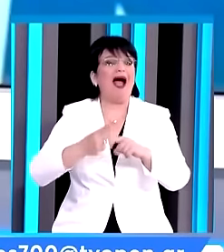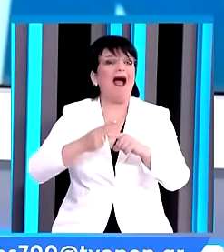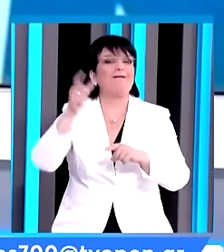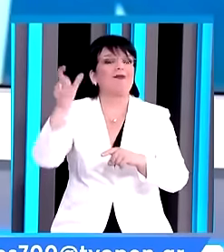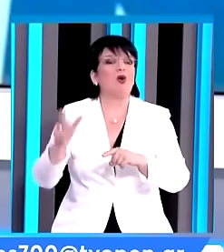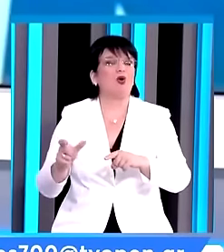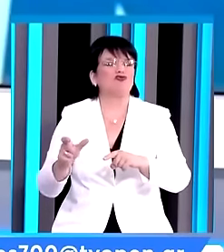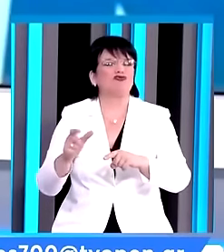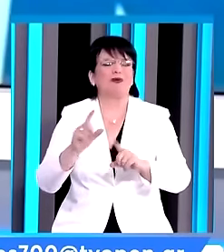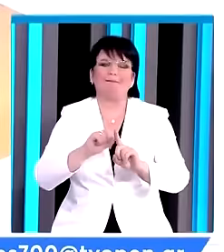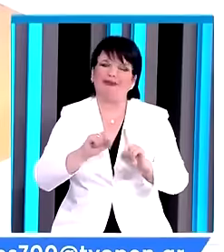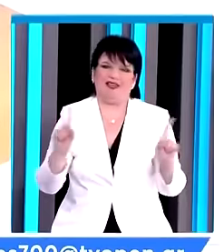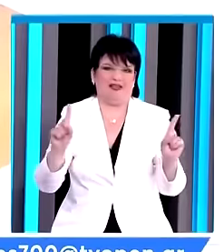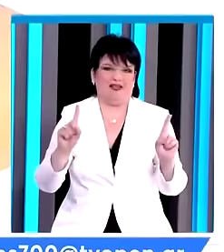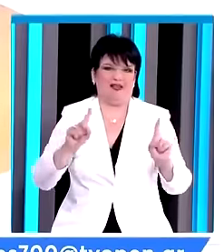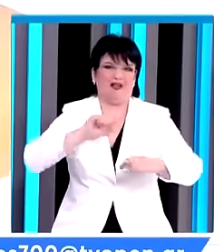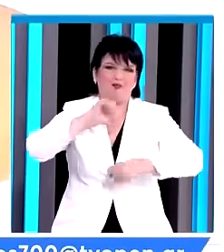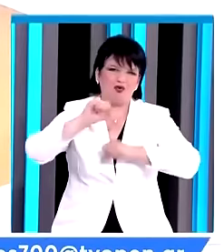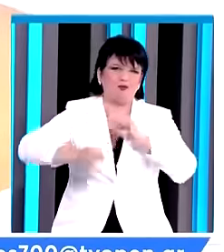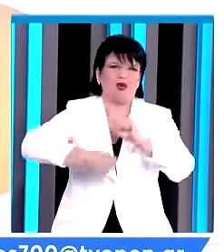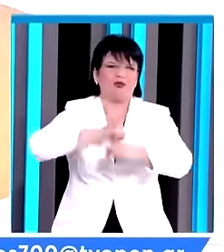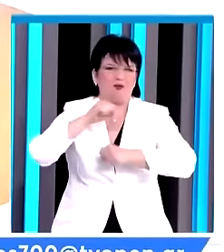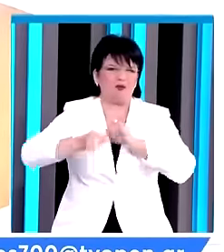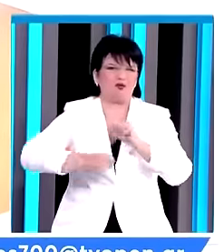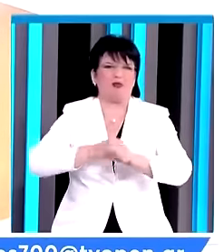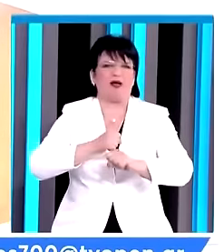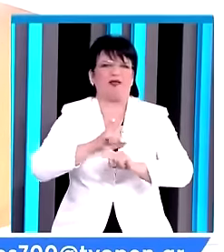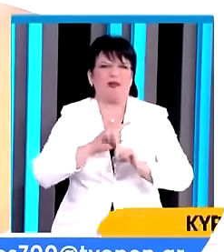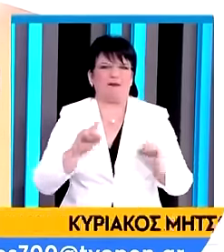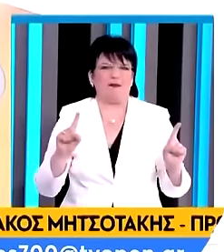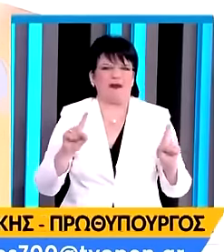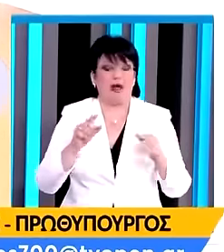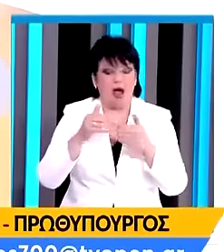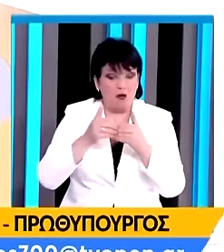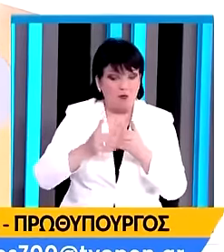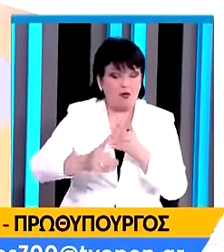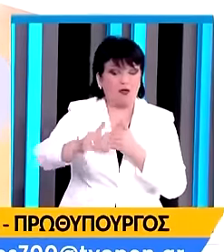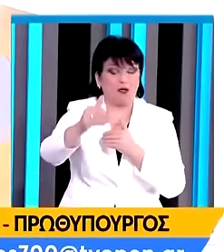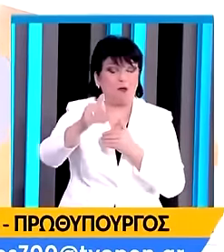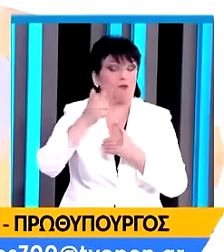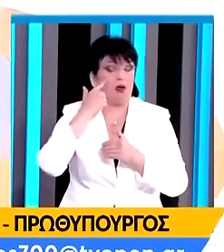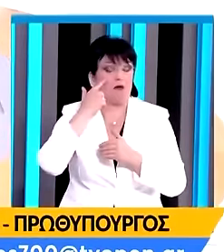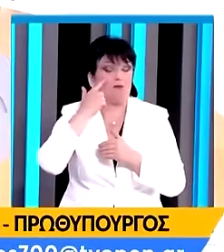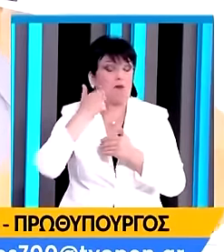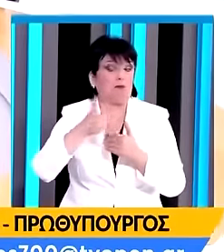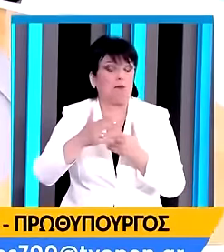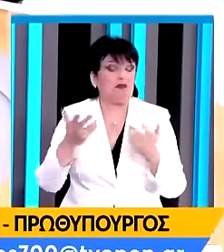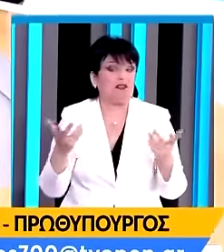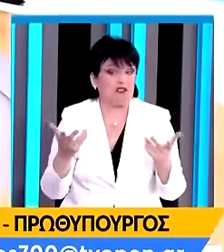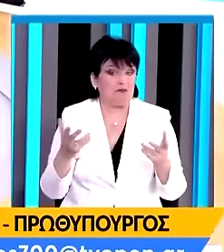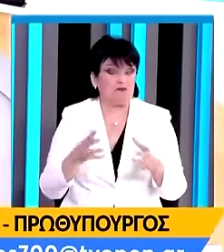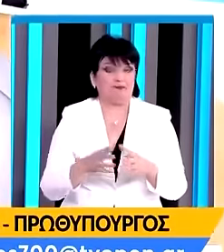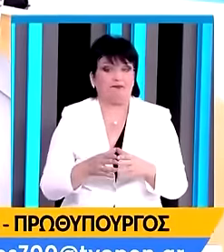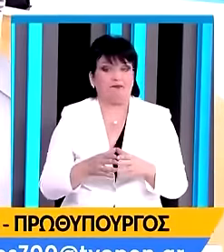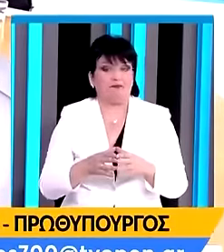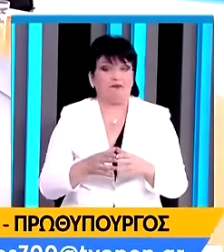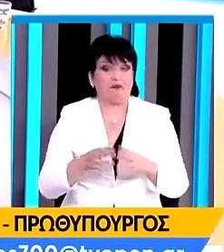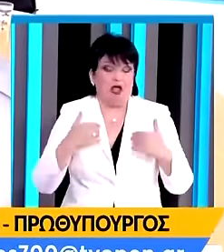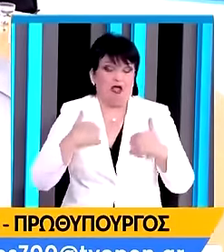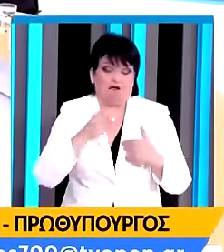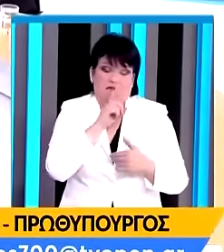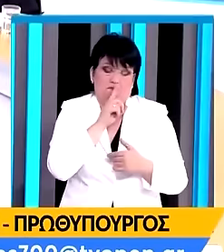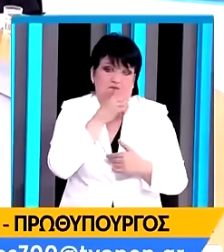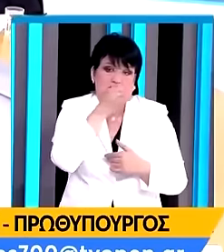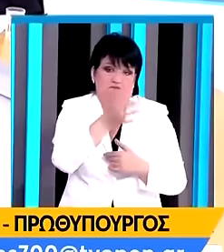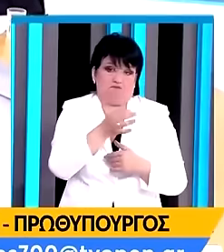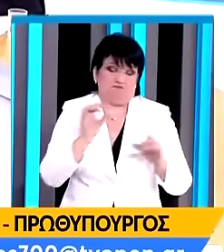στις προσπάθειές του να κρατήσει εσωκομματικές ισορροπίες. Από εκεί πέρα, ο κ. Κασελάκης θα κριθεί από τον ελληνικό λαό. Εγώ δεν θα πω τίποτα για